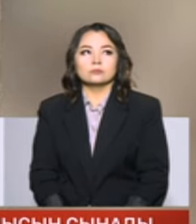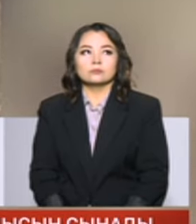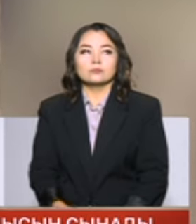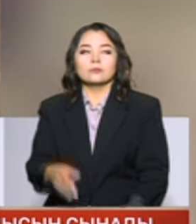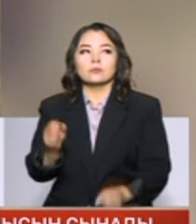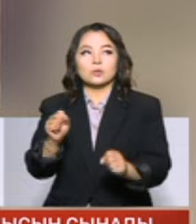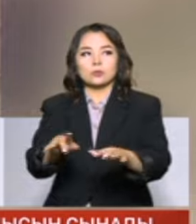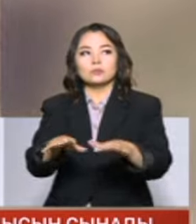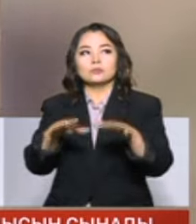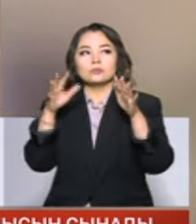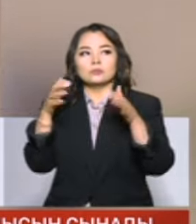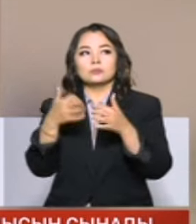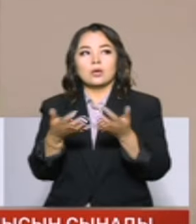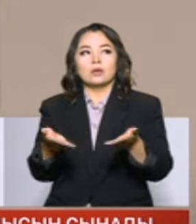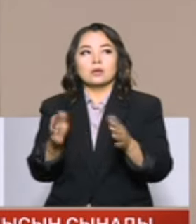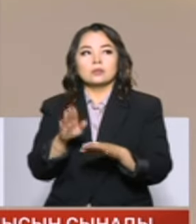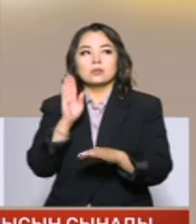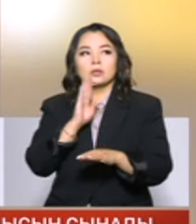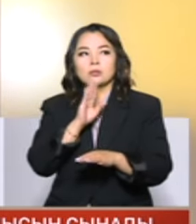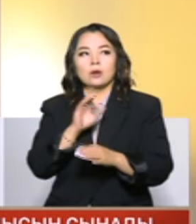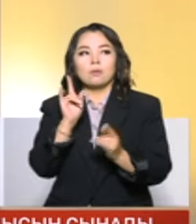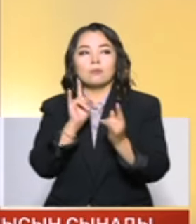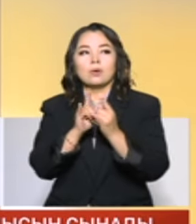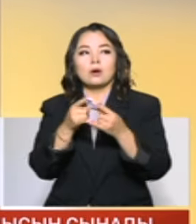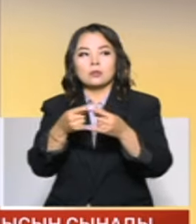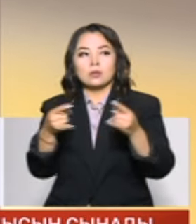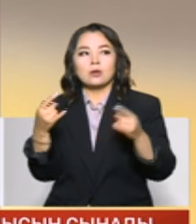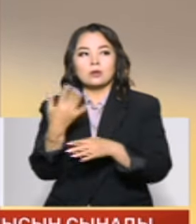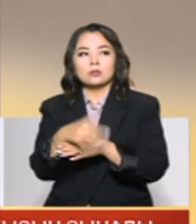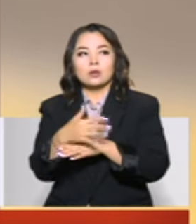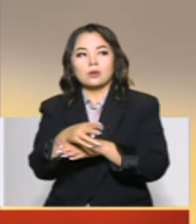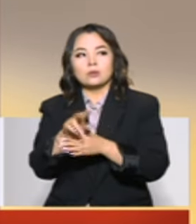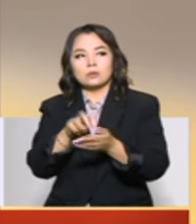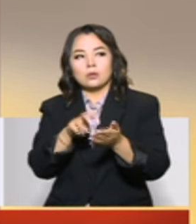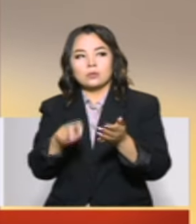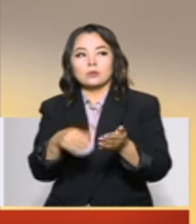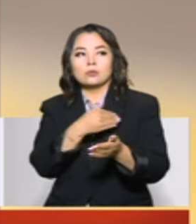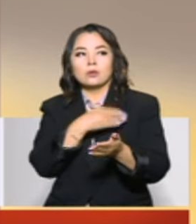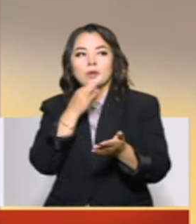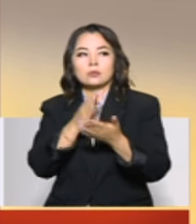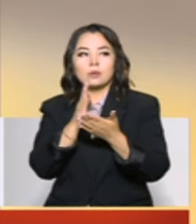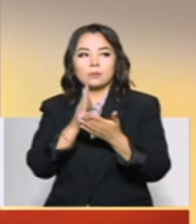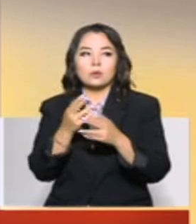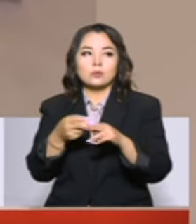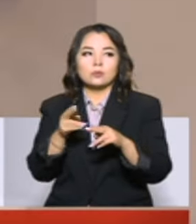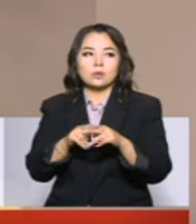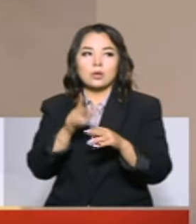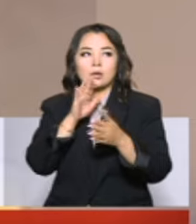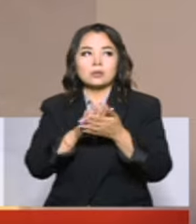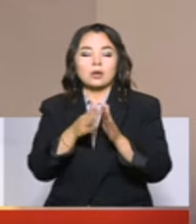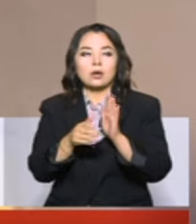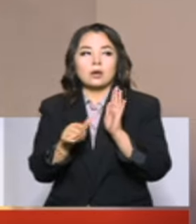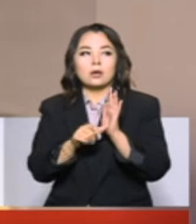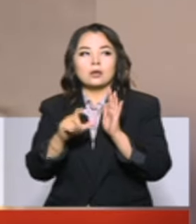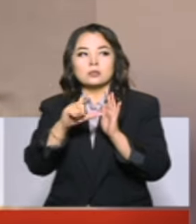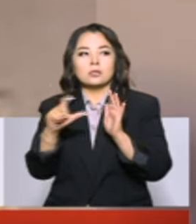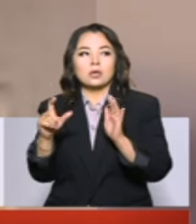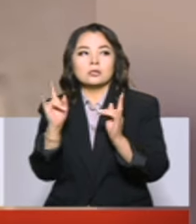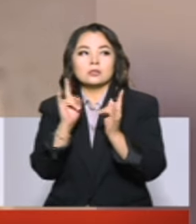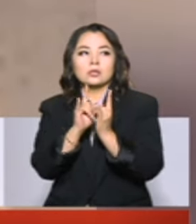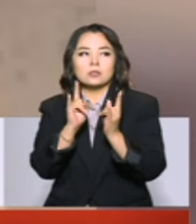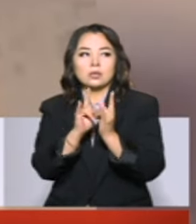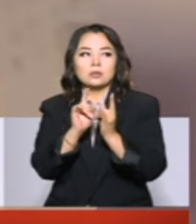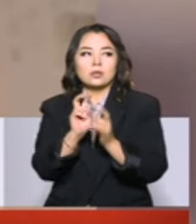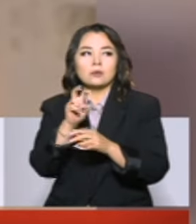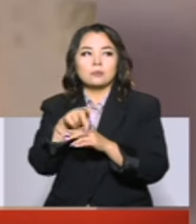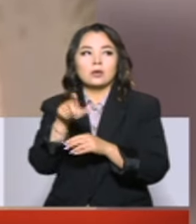Бұдақтаған қара түтіннің ортасында қалған әйел балконнан далаға шығып төменге қарай түсуге мәжбүр болған. Сол сәтте 6-шы қабаттың терезесінен